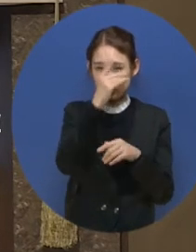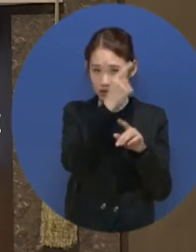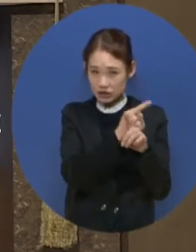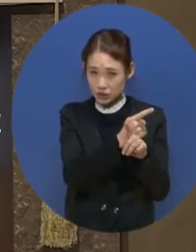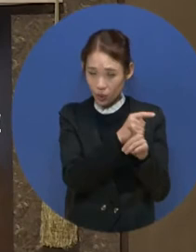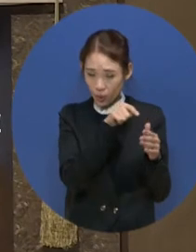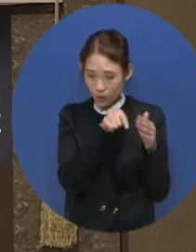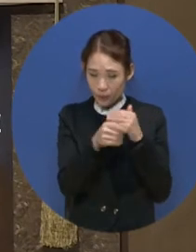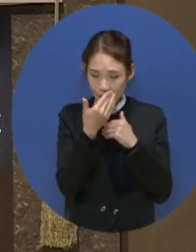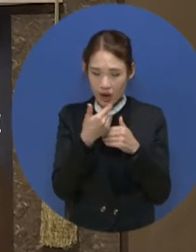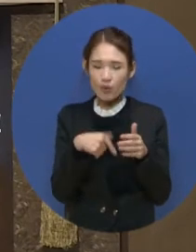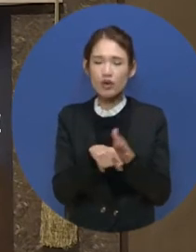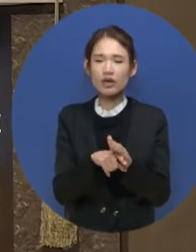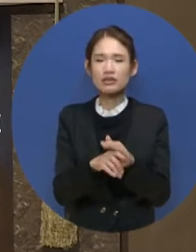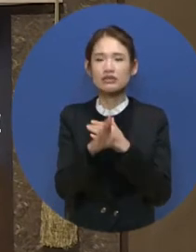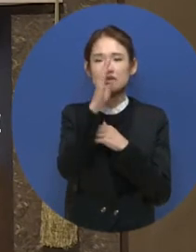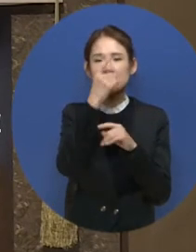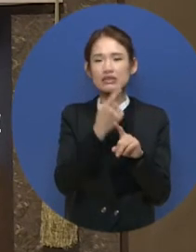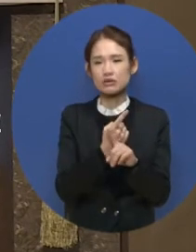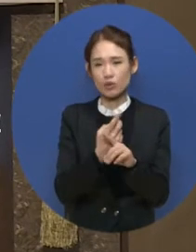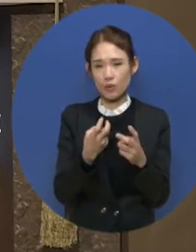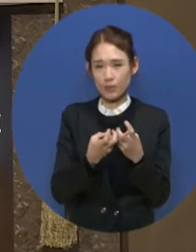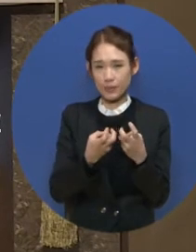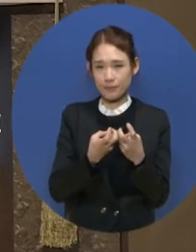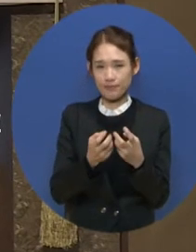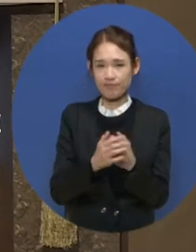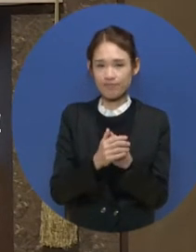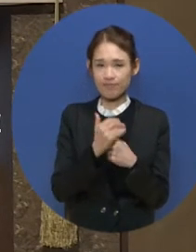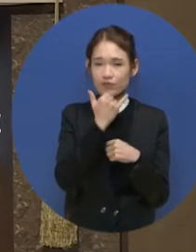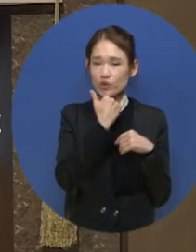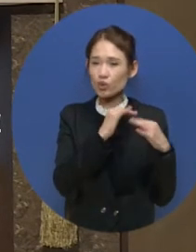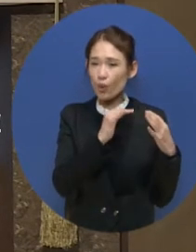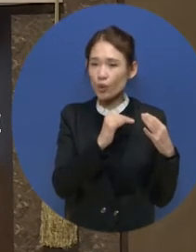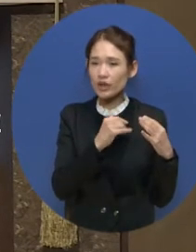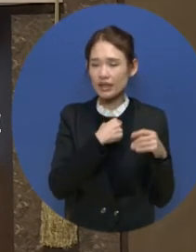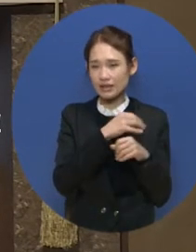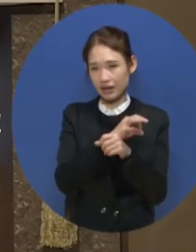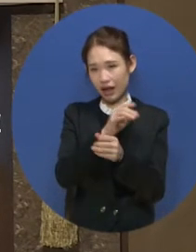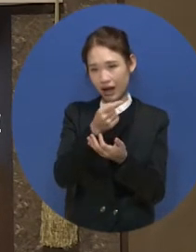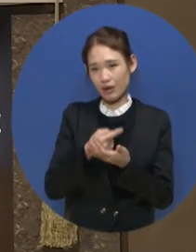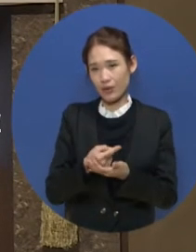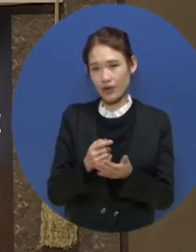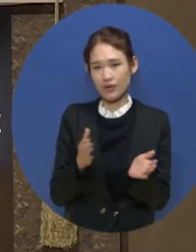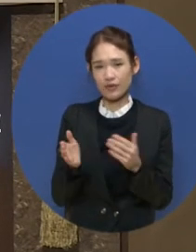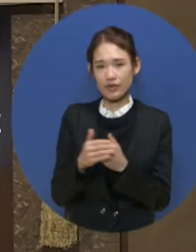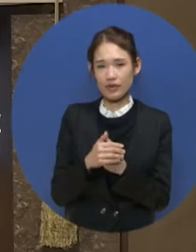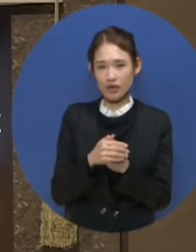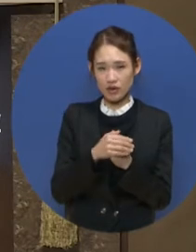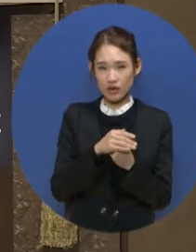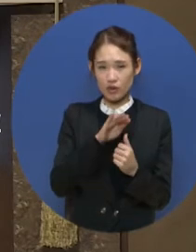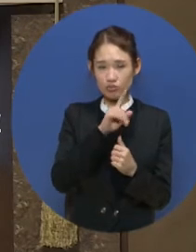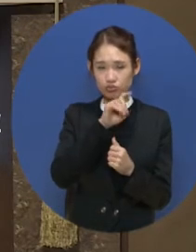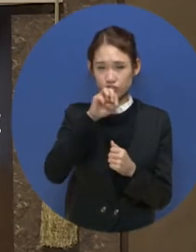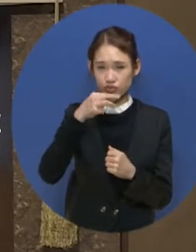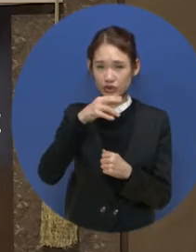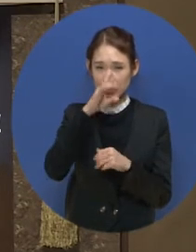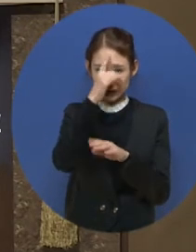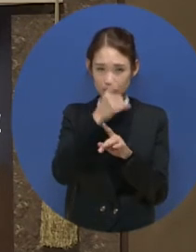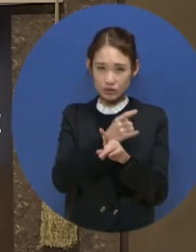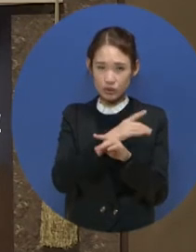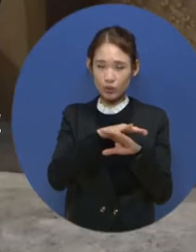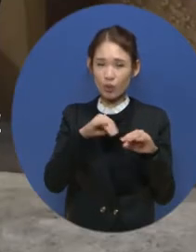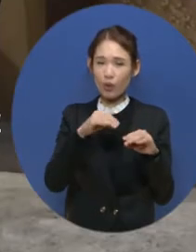수 있는 그러한 치료법이 인데요 이건 은 독일에서 들여왔습니다 그래서 에 물리치료의 1 기뻐